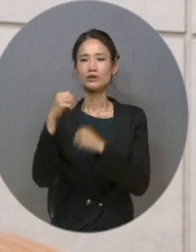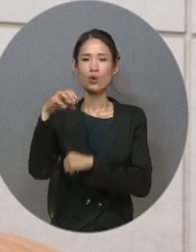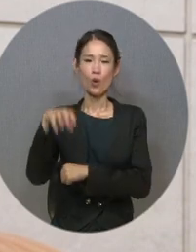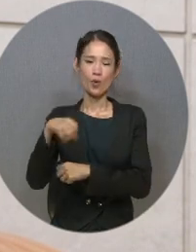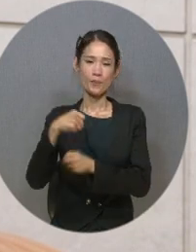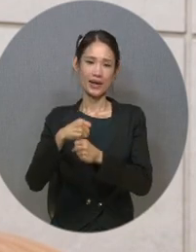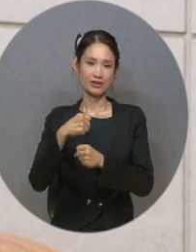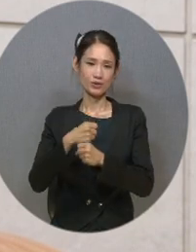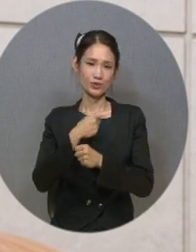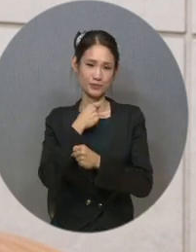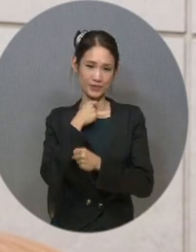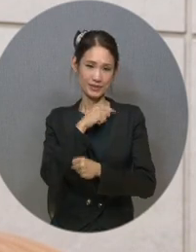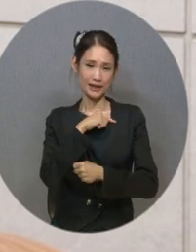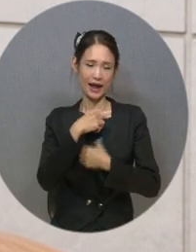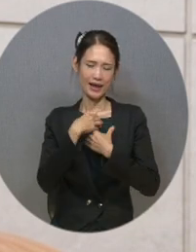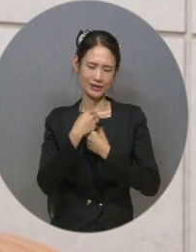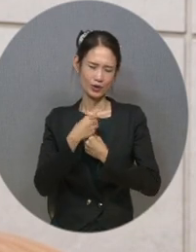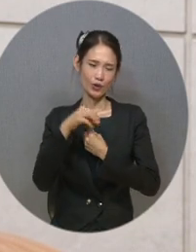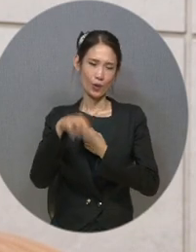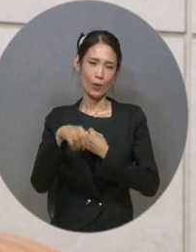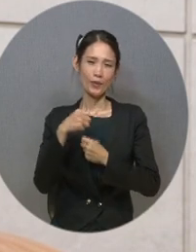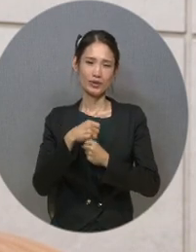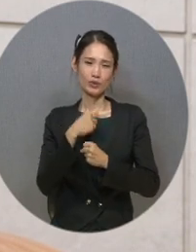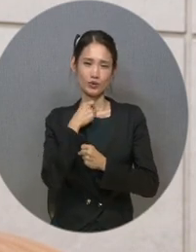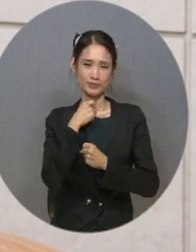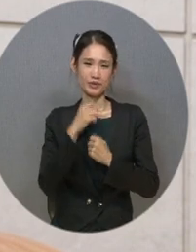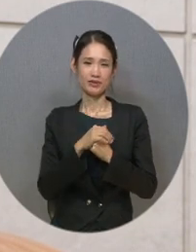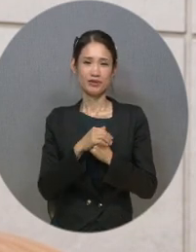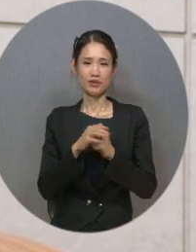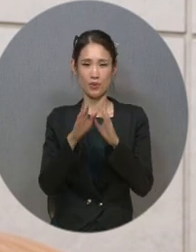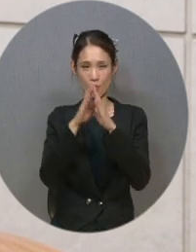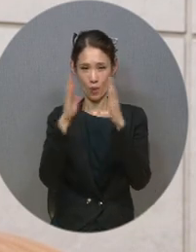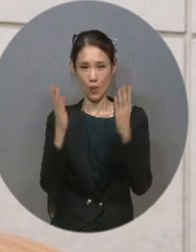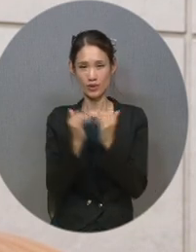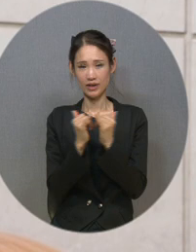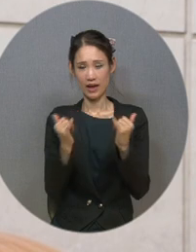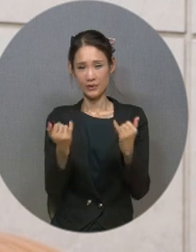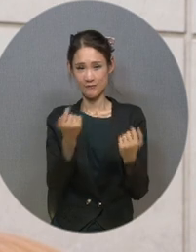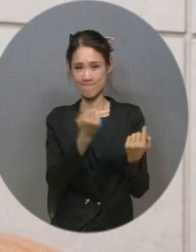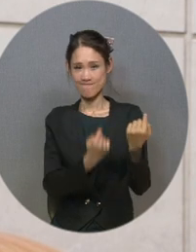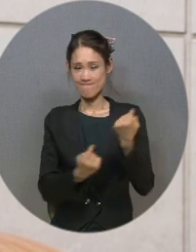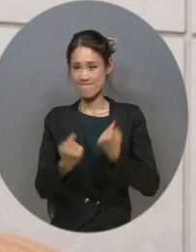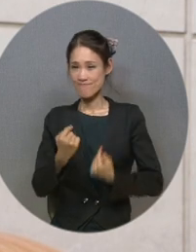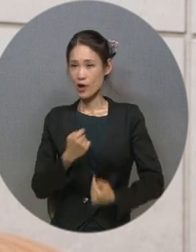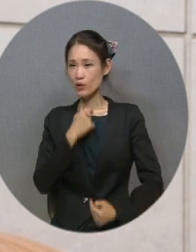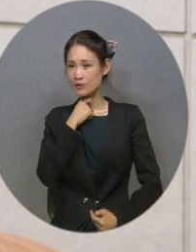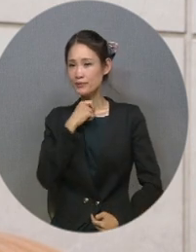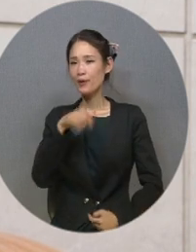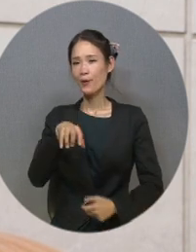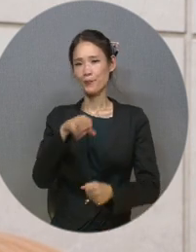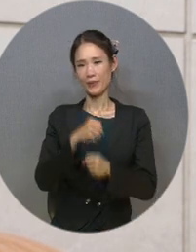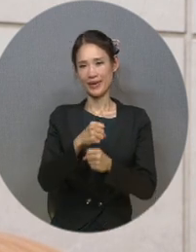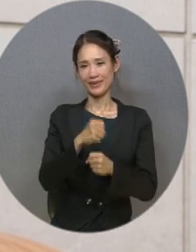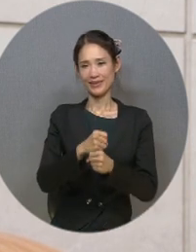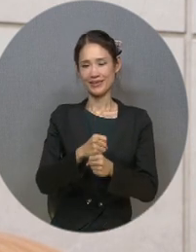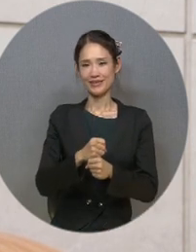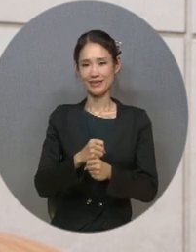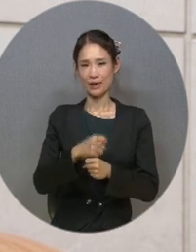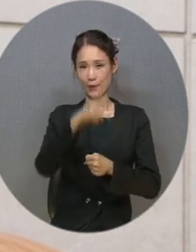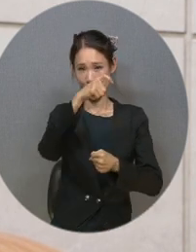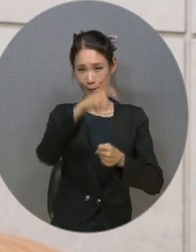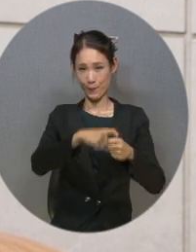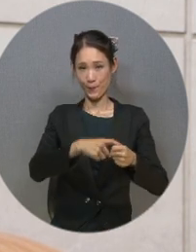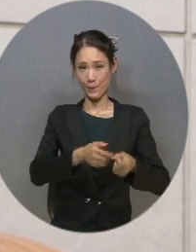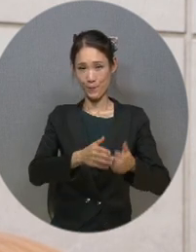가장 안전한 광양을 만들겠다. 그리고 모든 사람들이 들어와 살고 싶은 광양을 만들겠다. 이런 이제 목표를